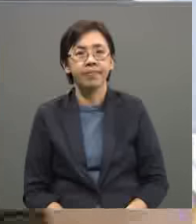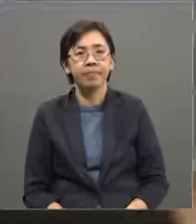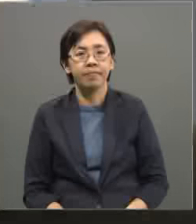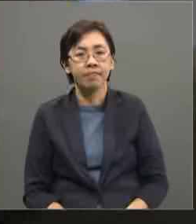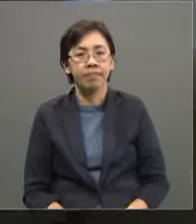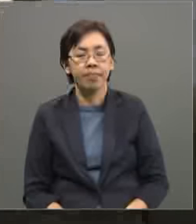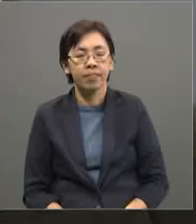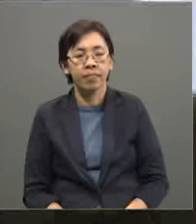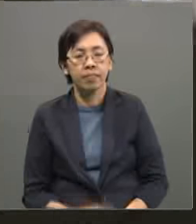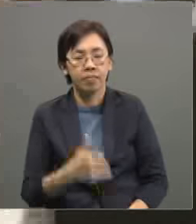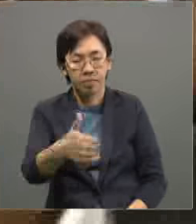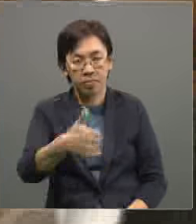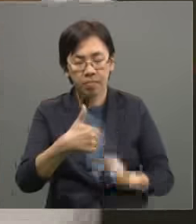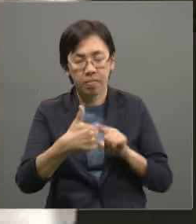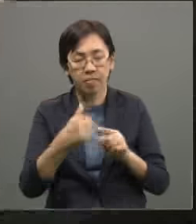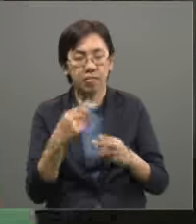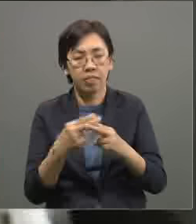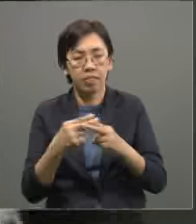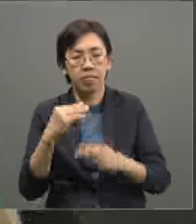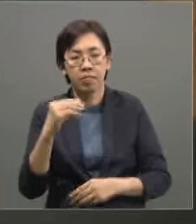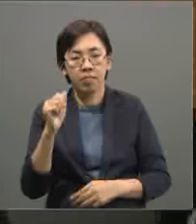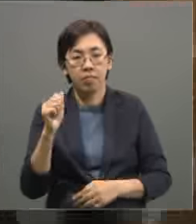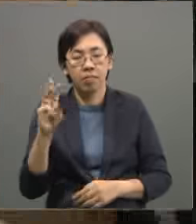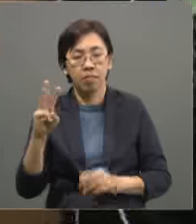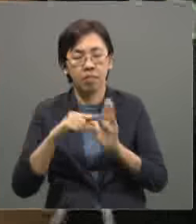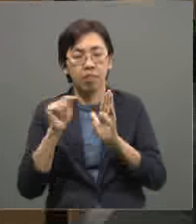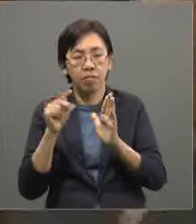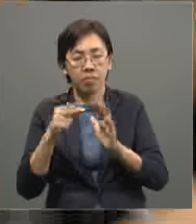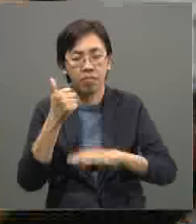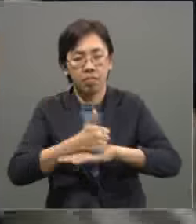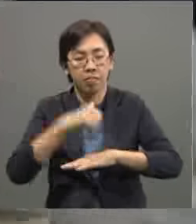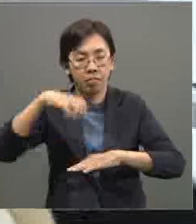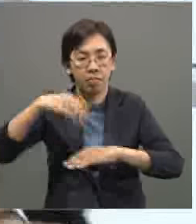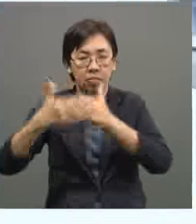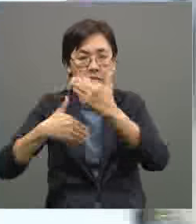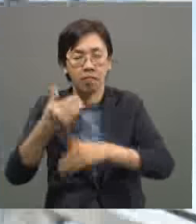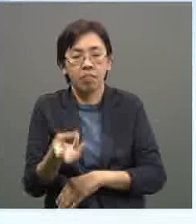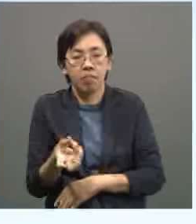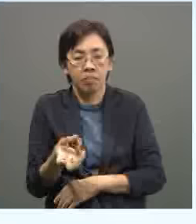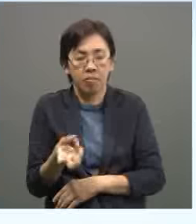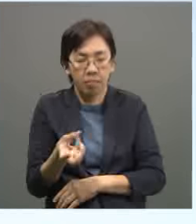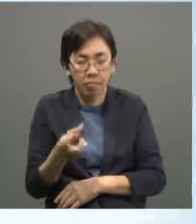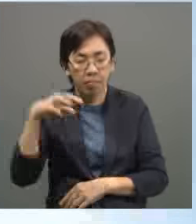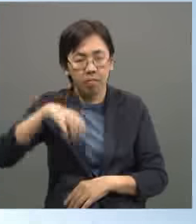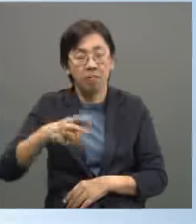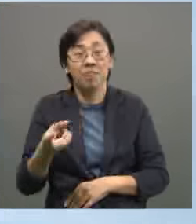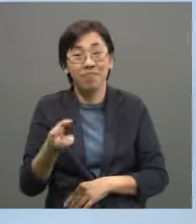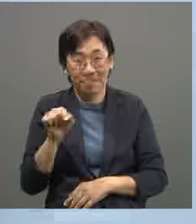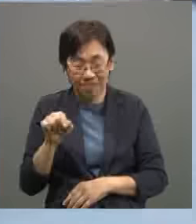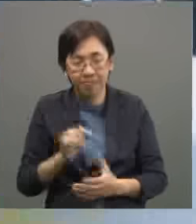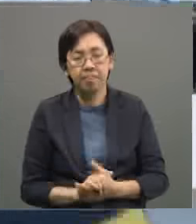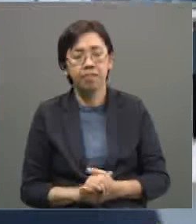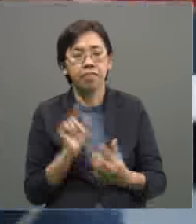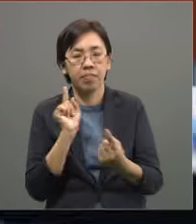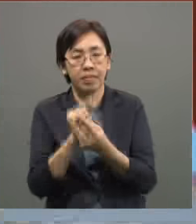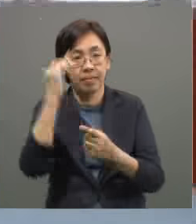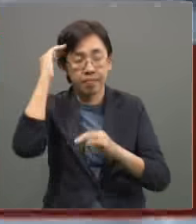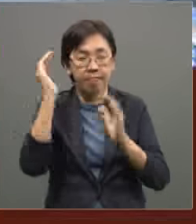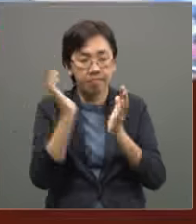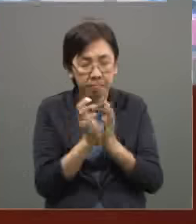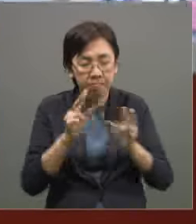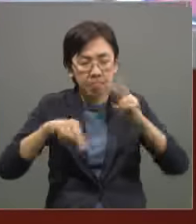ท่านที่มาวันนี้ก็คือคุณโอวาทยิ่งลาเป็นผู้อำนวยการกองพัฒนาผลิตภัณฑ์ข้าวกรมการข้าวเนี่ยฮะเข้ามาพบตำรวจสอบสวน